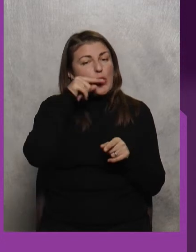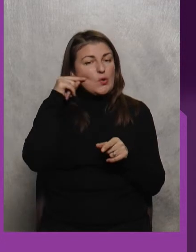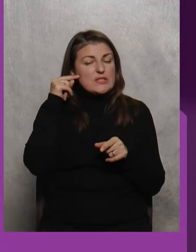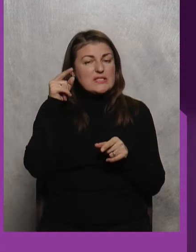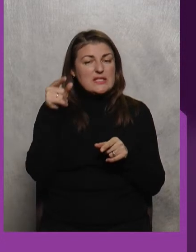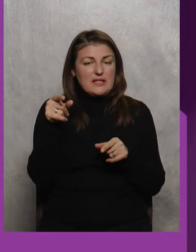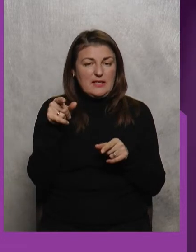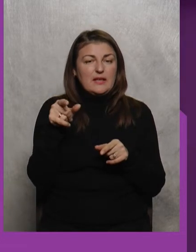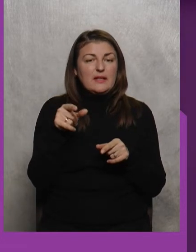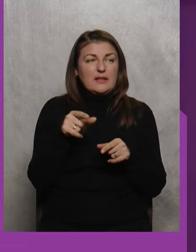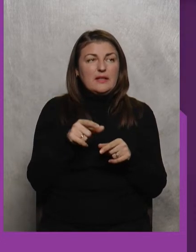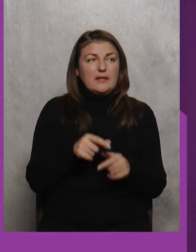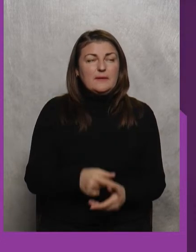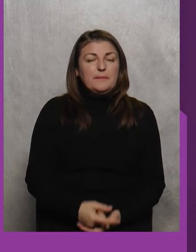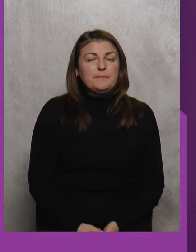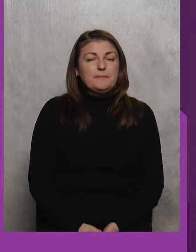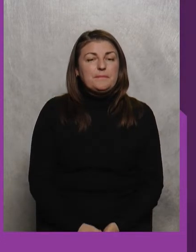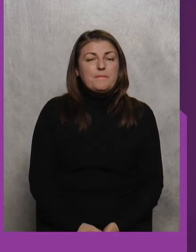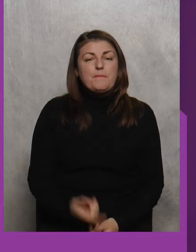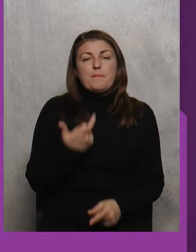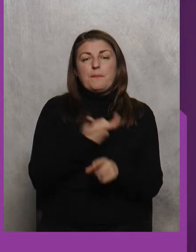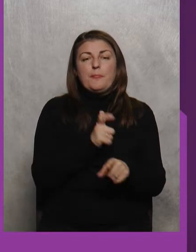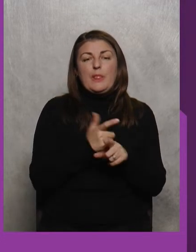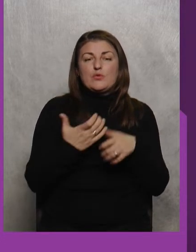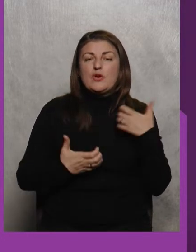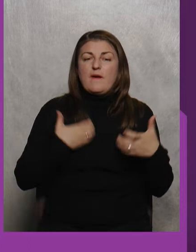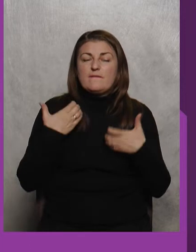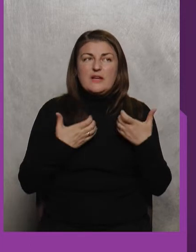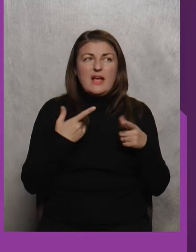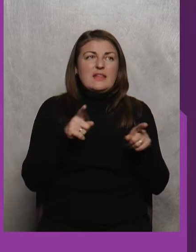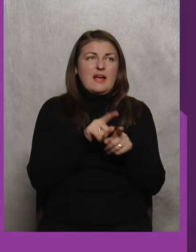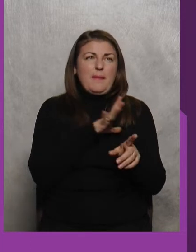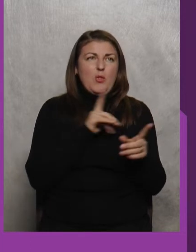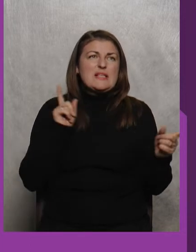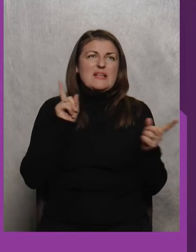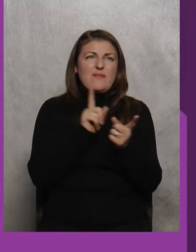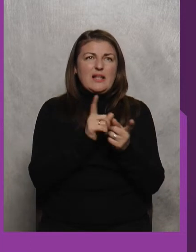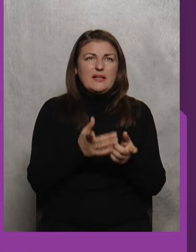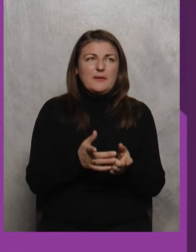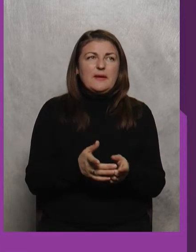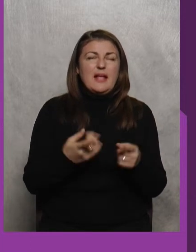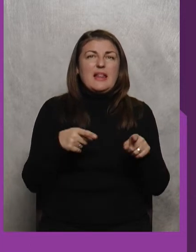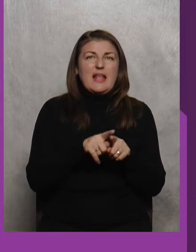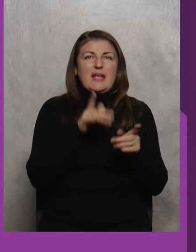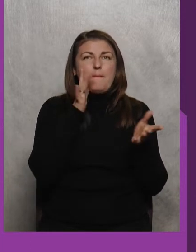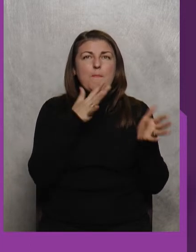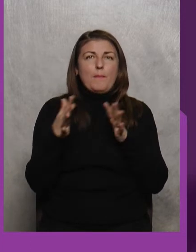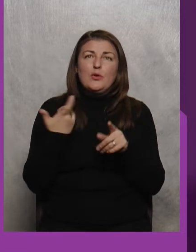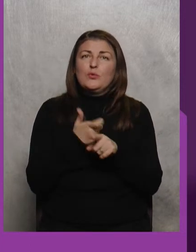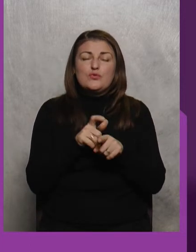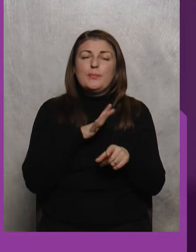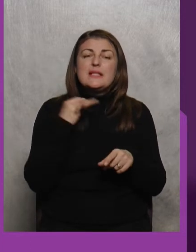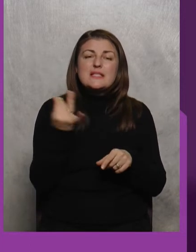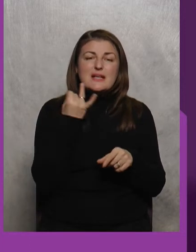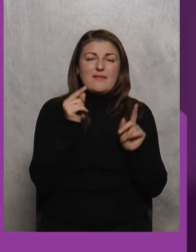Росіянином Дуже Хвилю Така була Схватка Такі Моменти Дуже Були